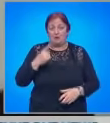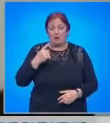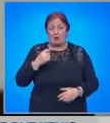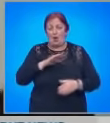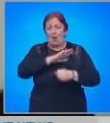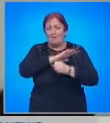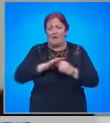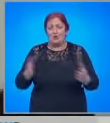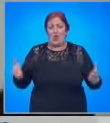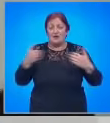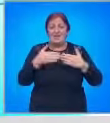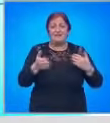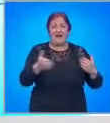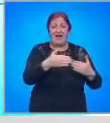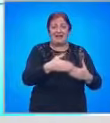пълно затваряне.